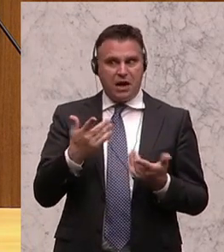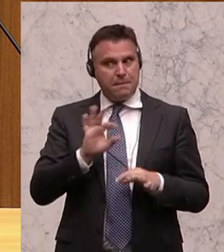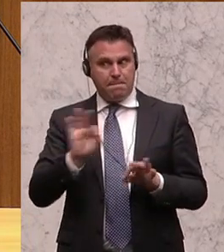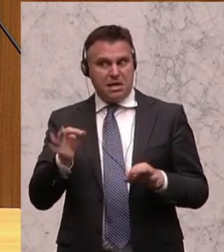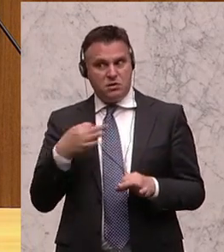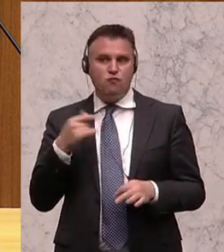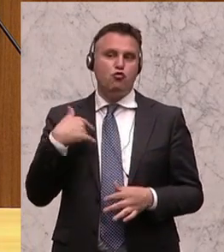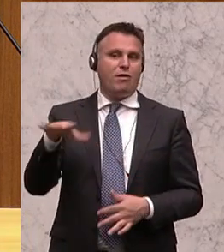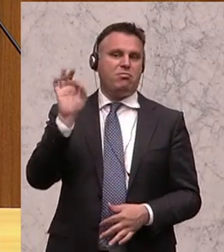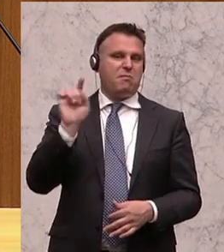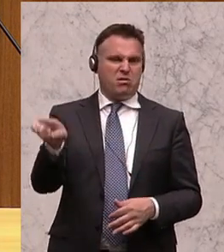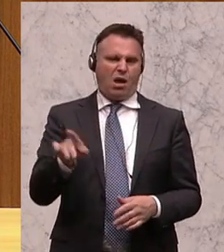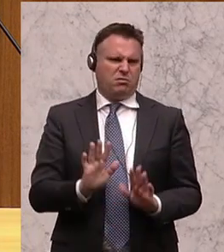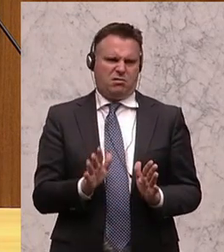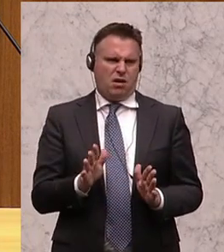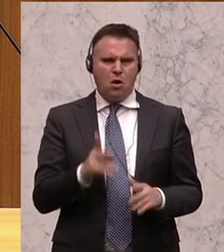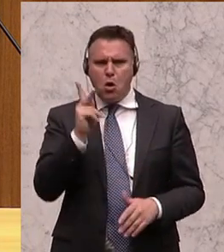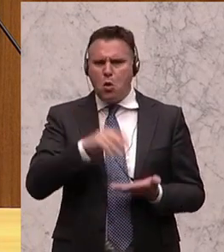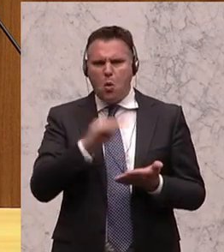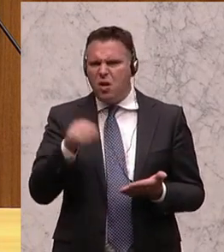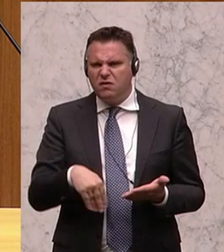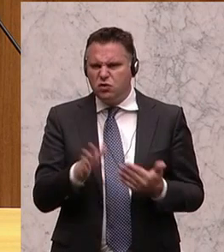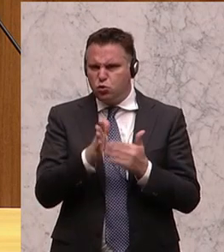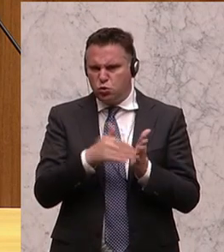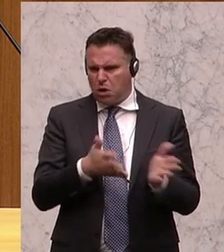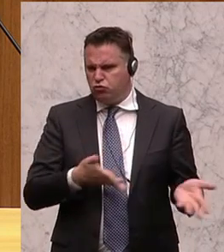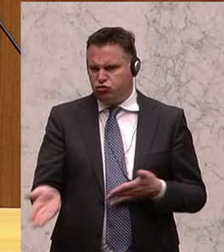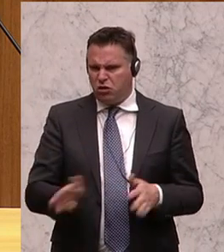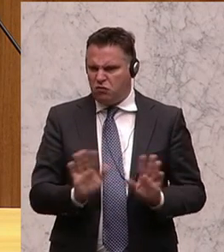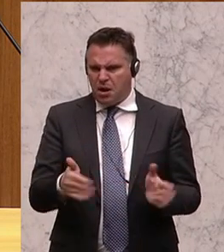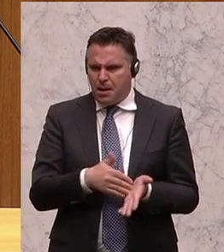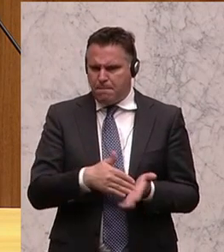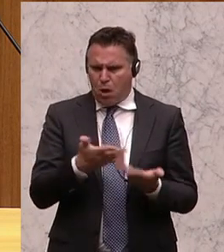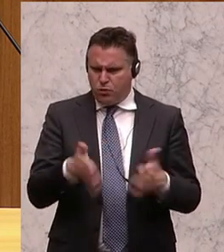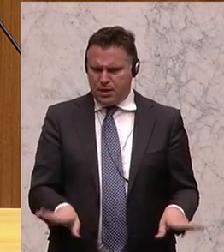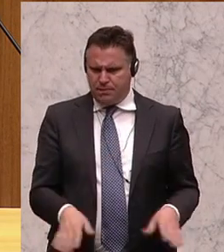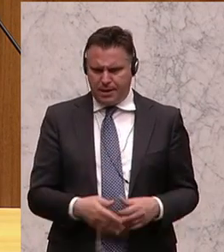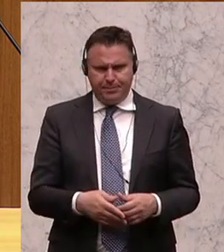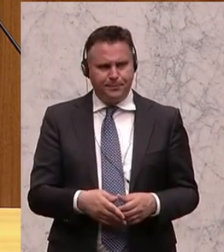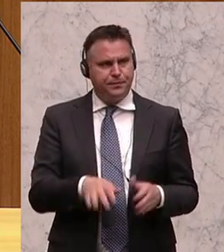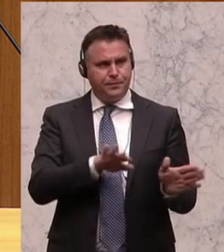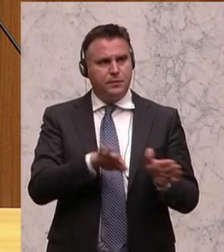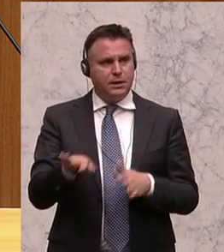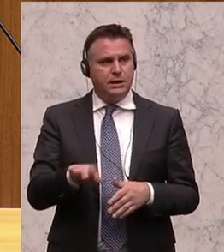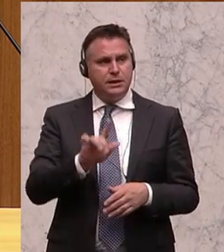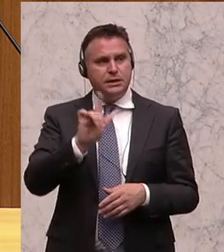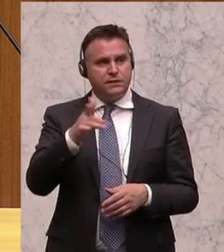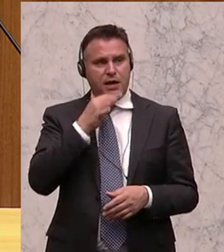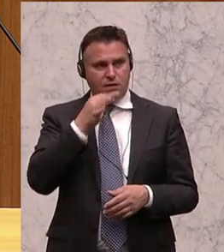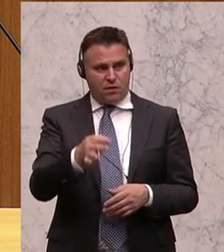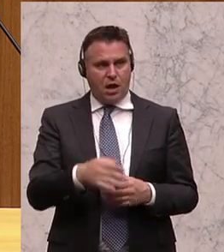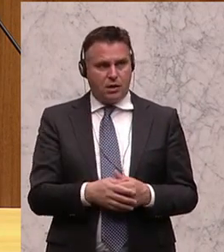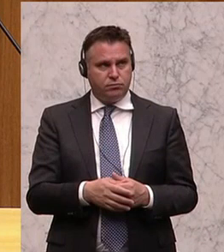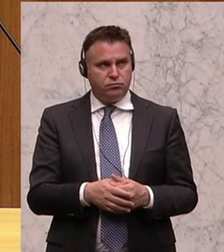der günstigste. Dann brauchen wir nämlich kein Kollektivvertragssystem mehr. Da müssen wir eine Lösung finden. Zweite Frage war, wie löst